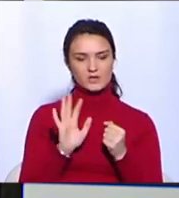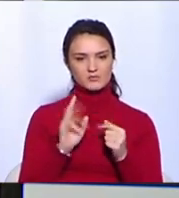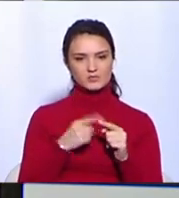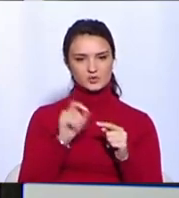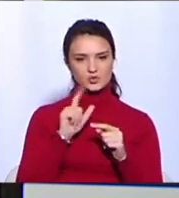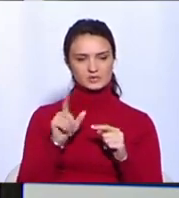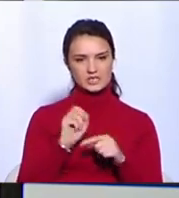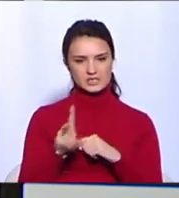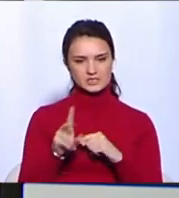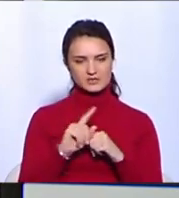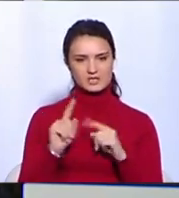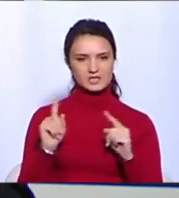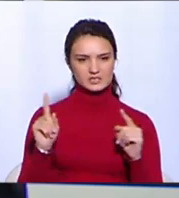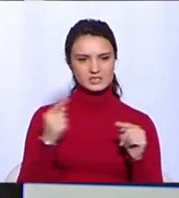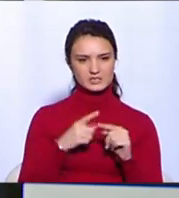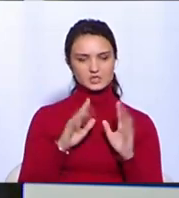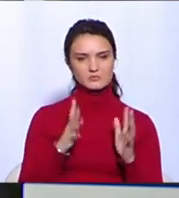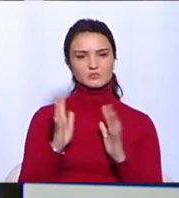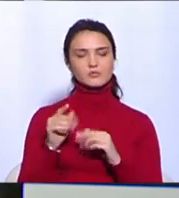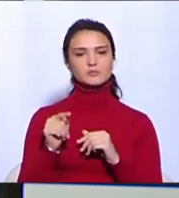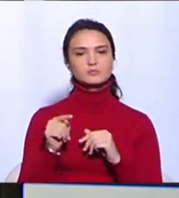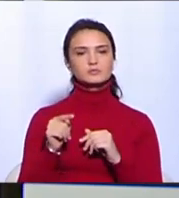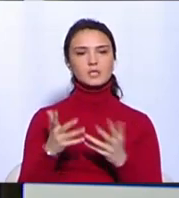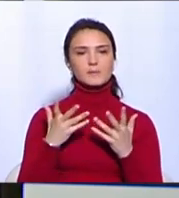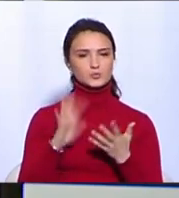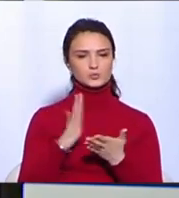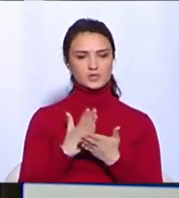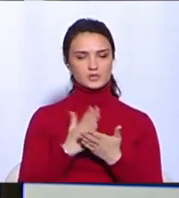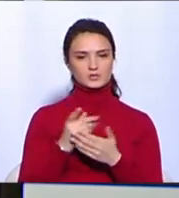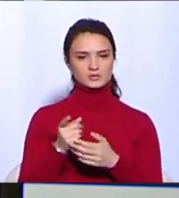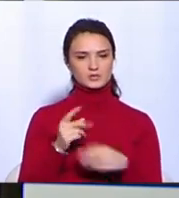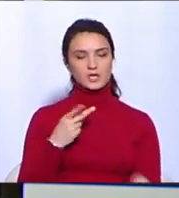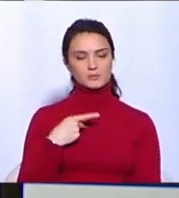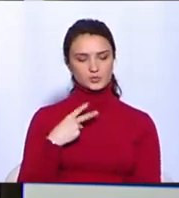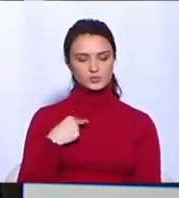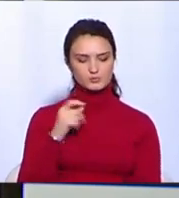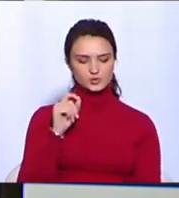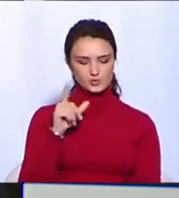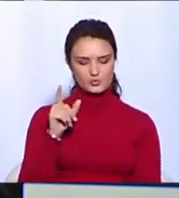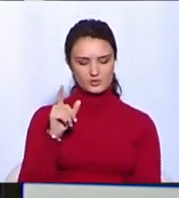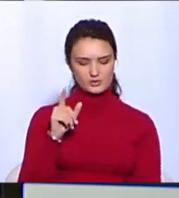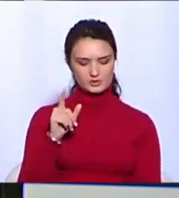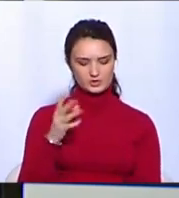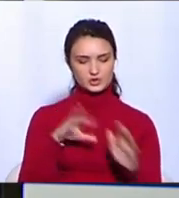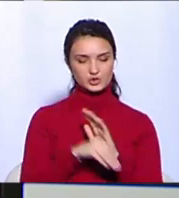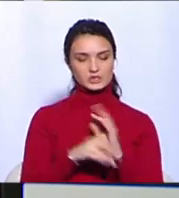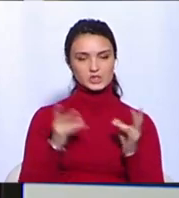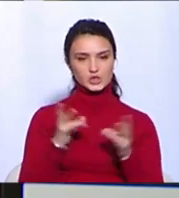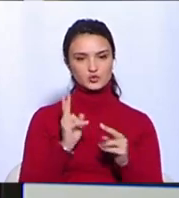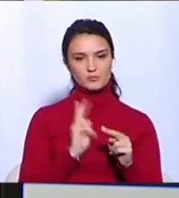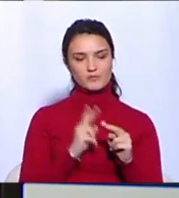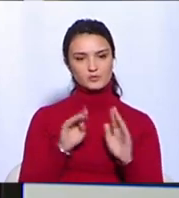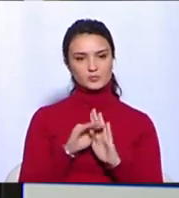გარიცხვა სკოლიდან რაღაც აი ესეთ შემთხვევებში ეფექტური არ არის. ამიტომ სკოლა შიც კი